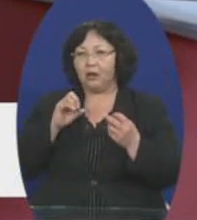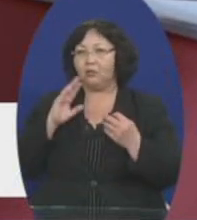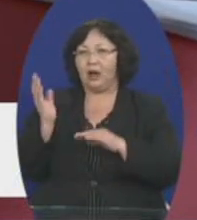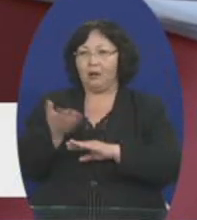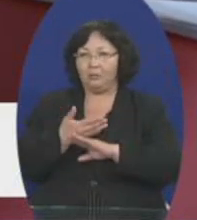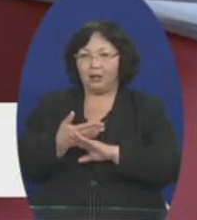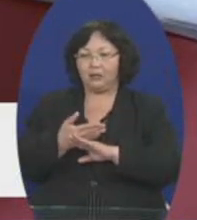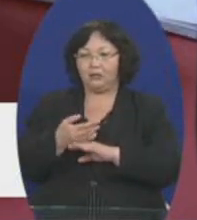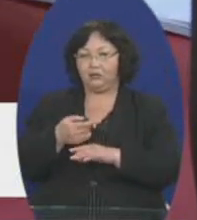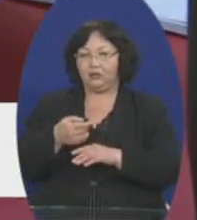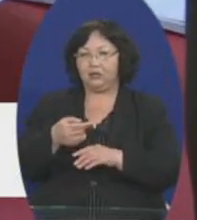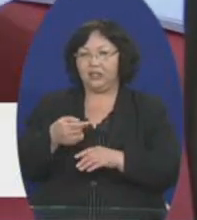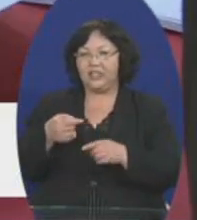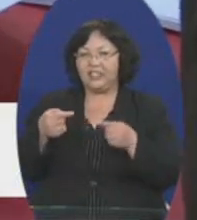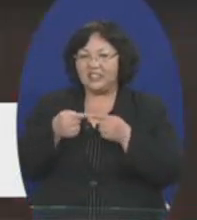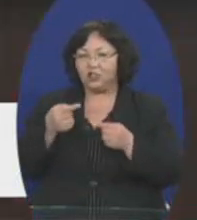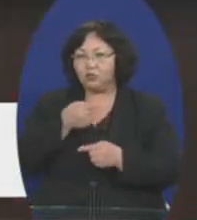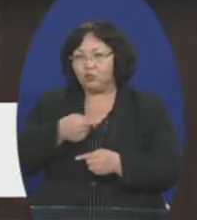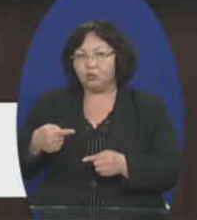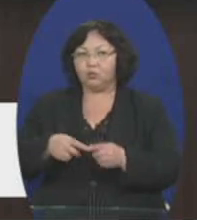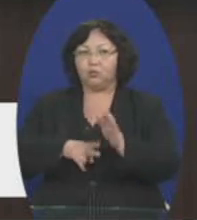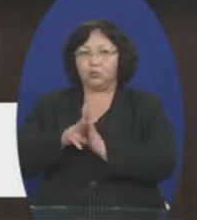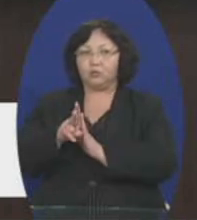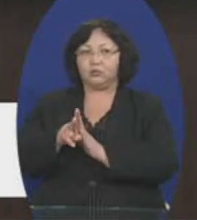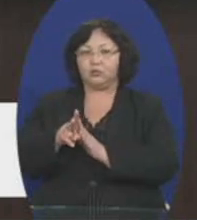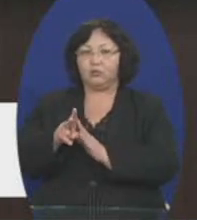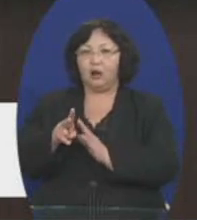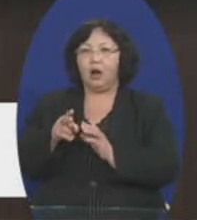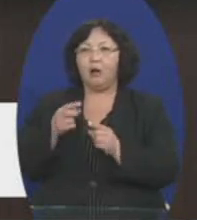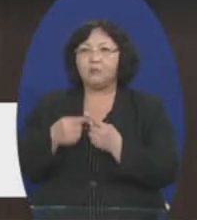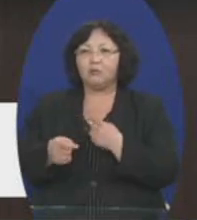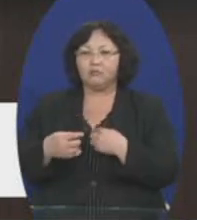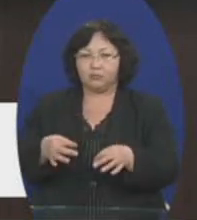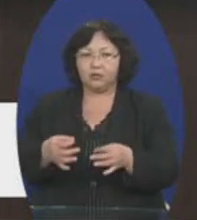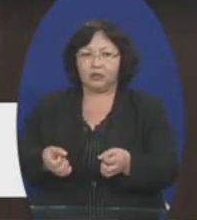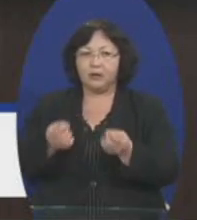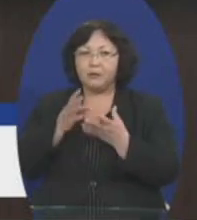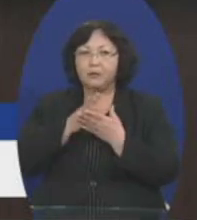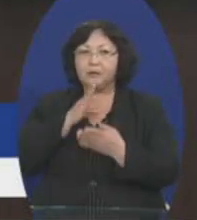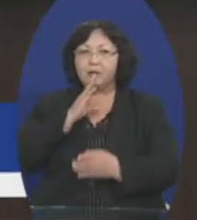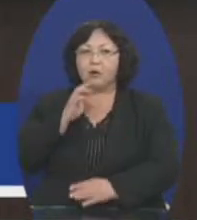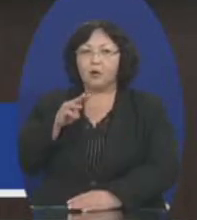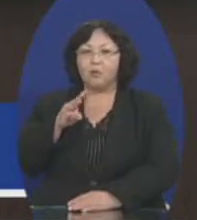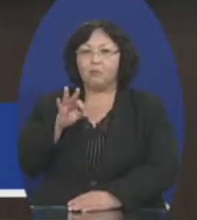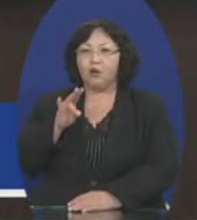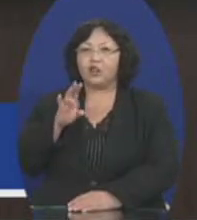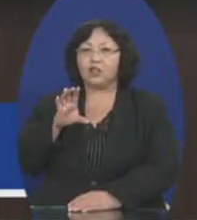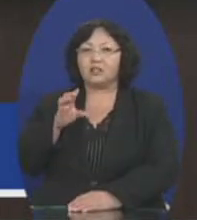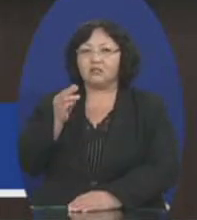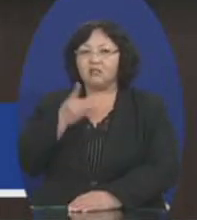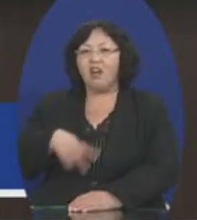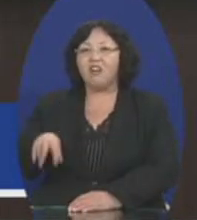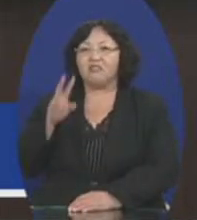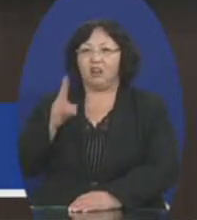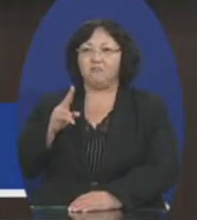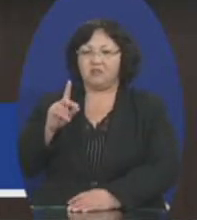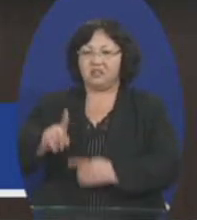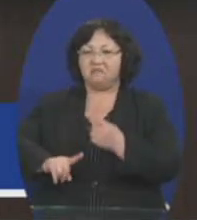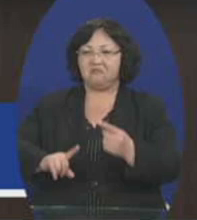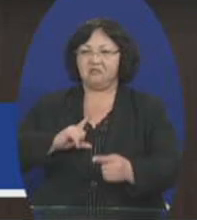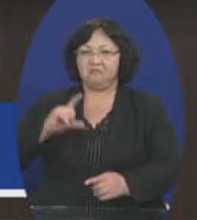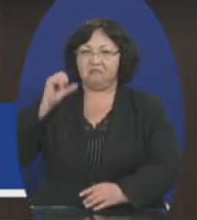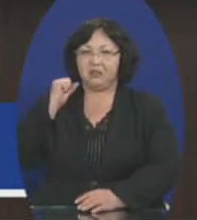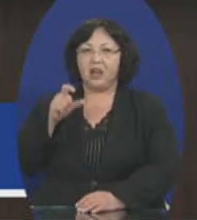тусах эрсдэл үүсээд байна. За хувьчлаар нэг харах юм бол үндсэндээ одоо Monstrid компани хамгийн өндөр хувийг за хоёрт нь бол